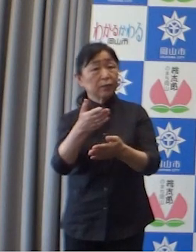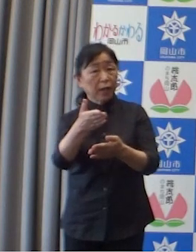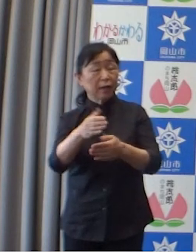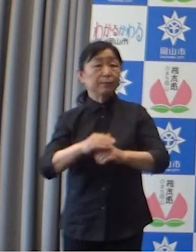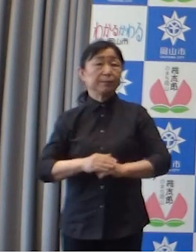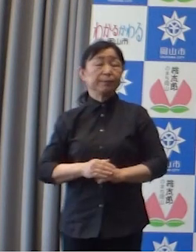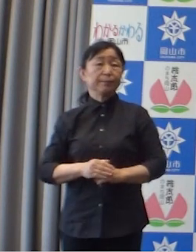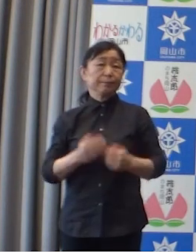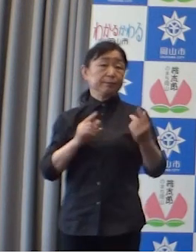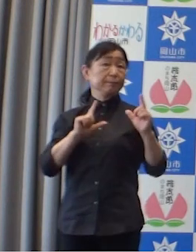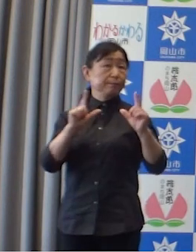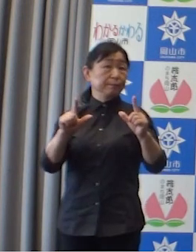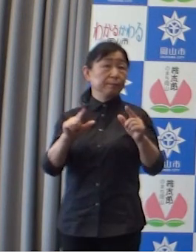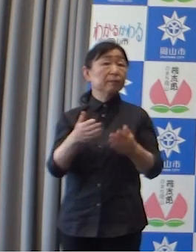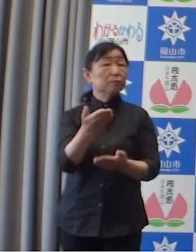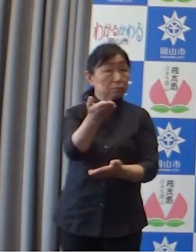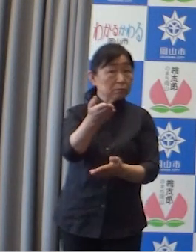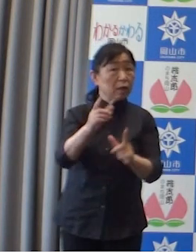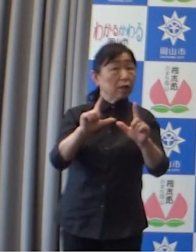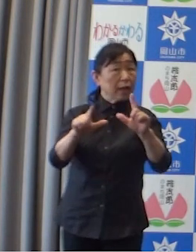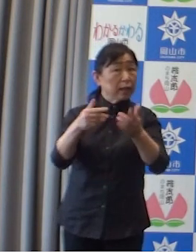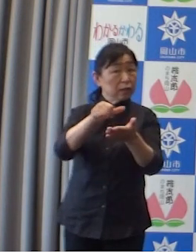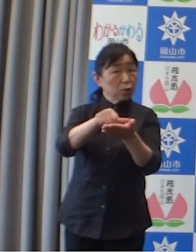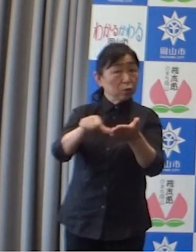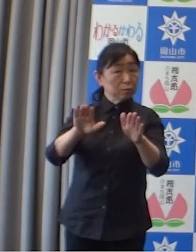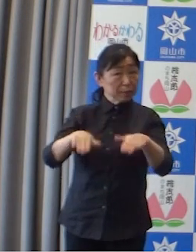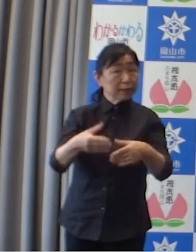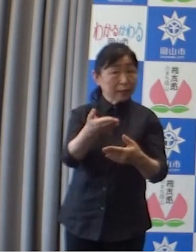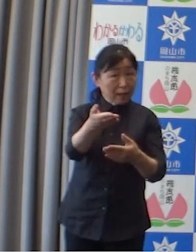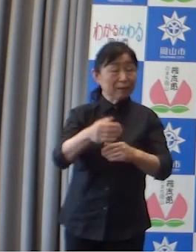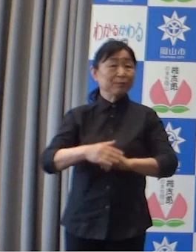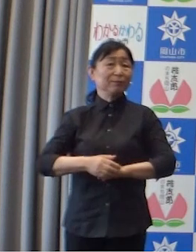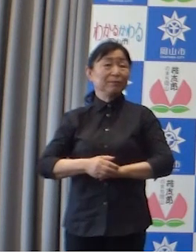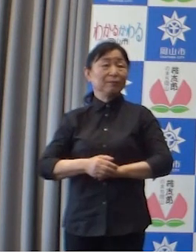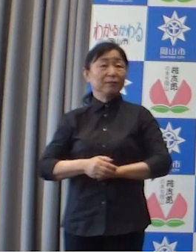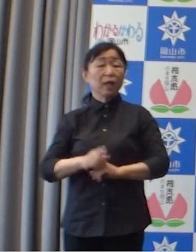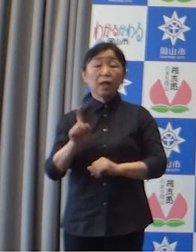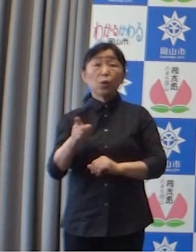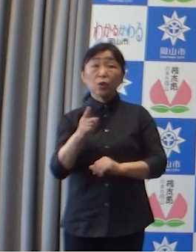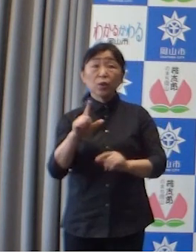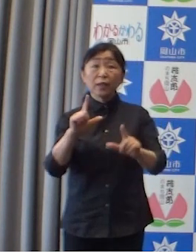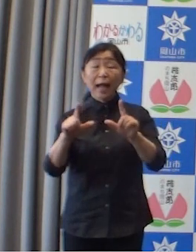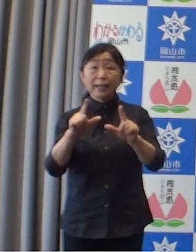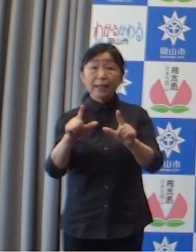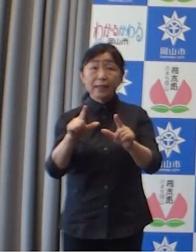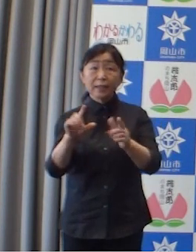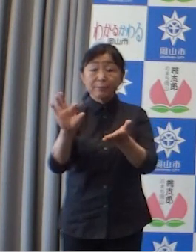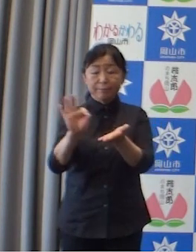LINE 登録されてます？ はい、 ね、時々来ますよね。で、